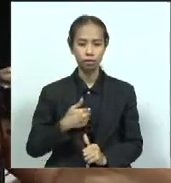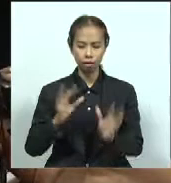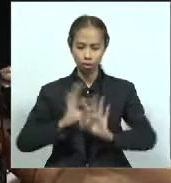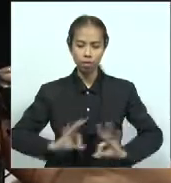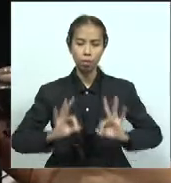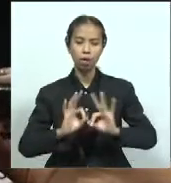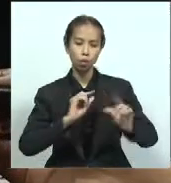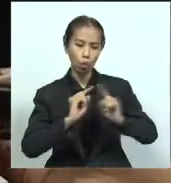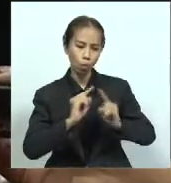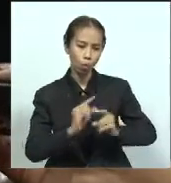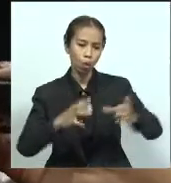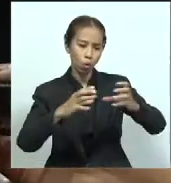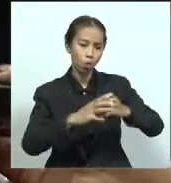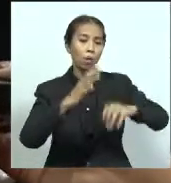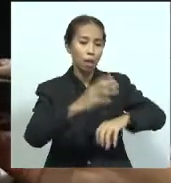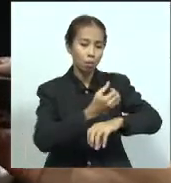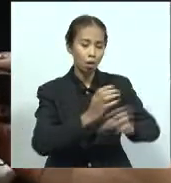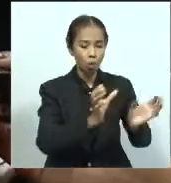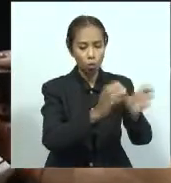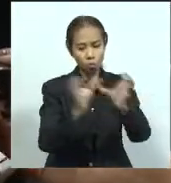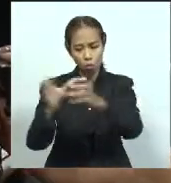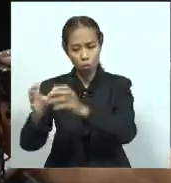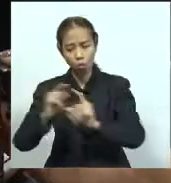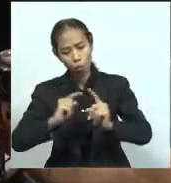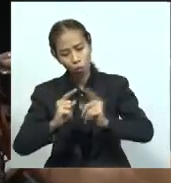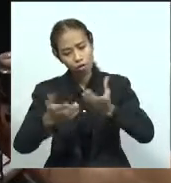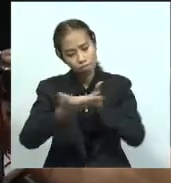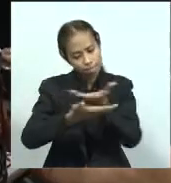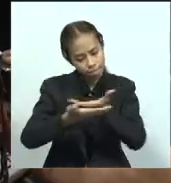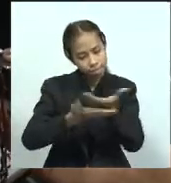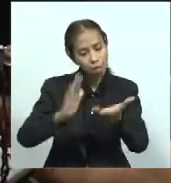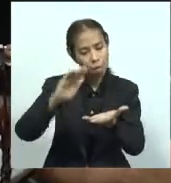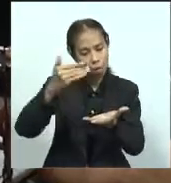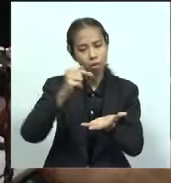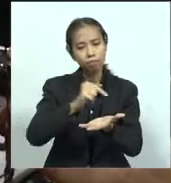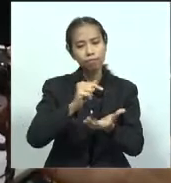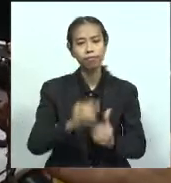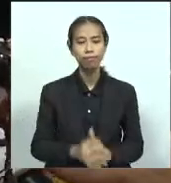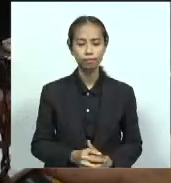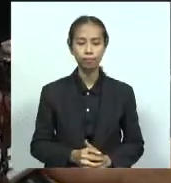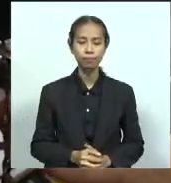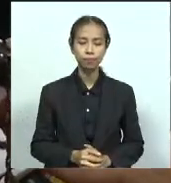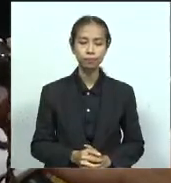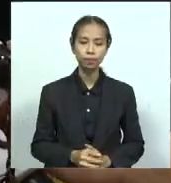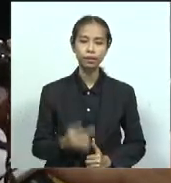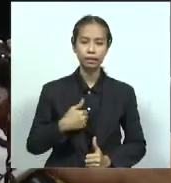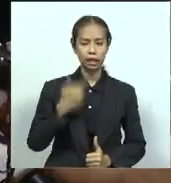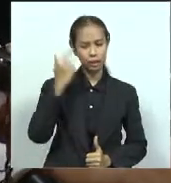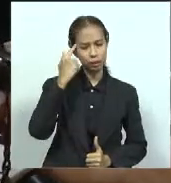รคร่วมต่างๆด้วยนะครับผมว่าให้ท่านได้ใช้เวล